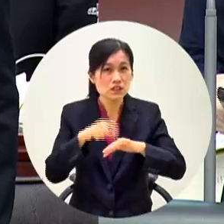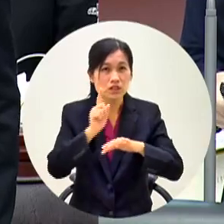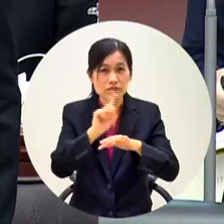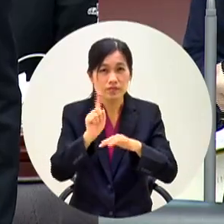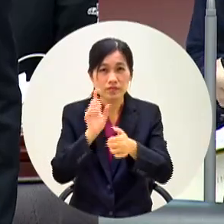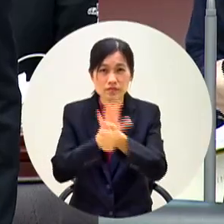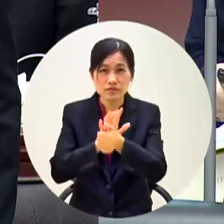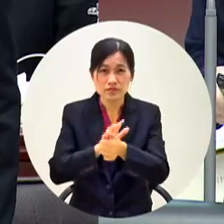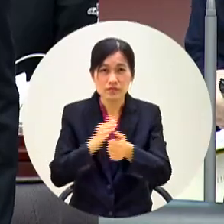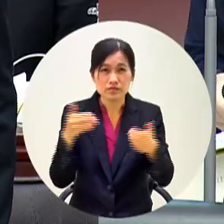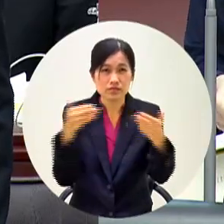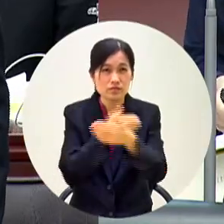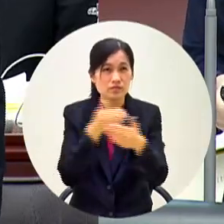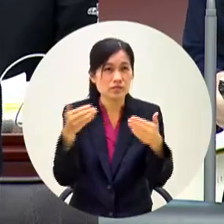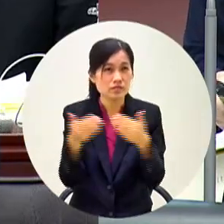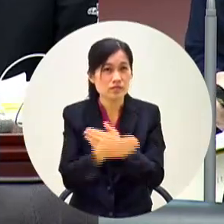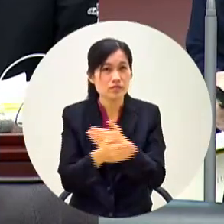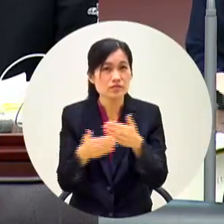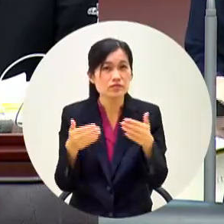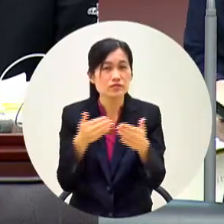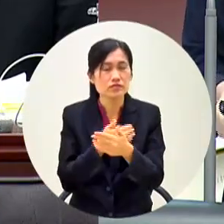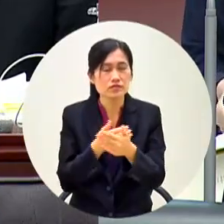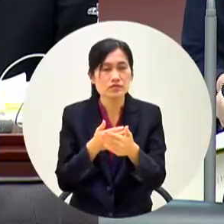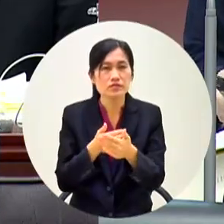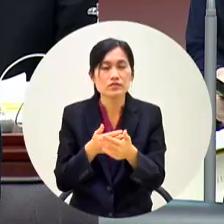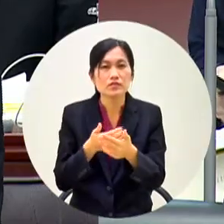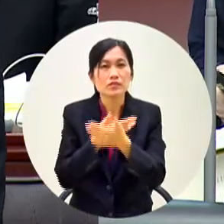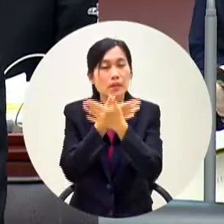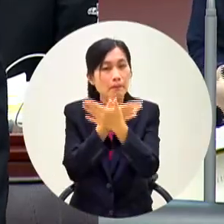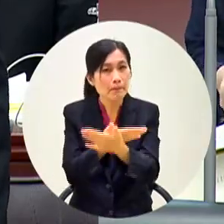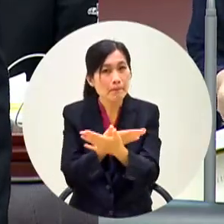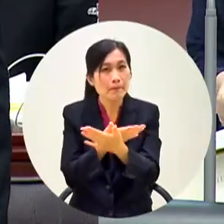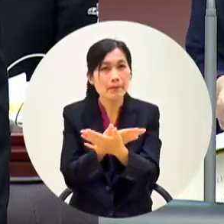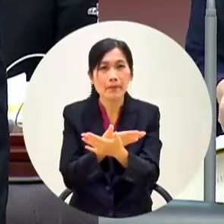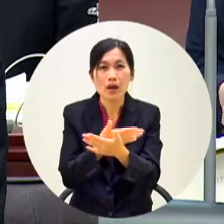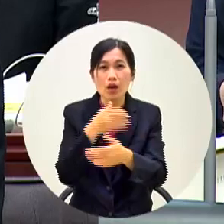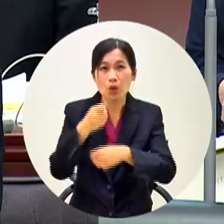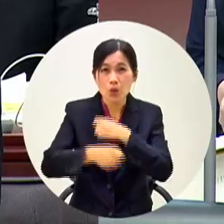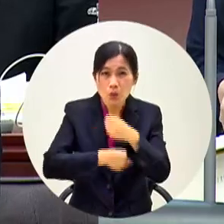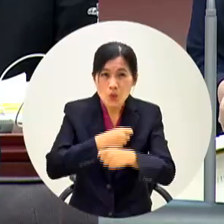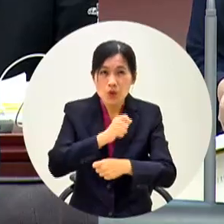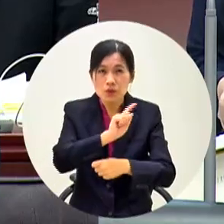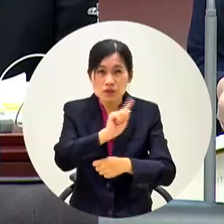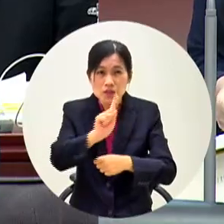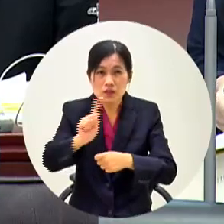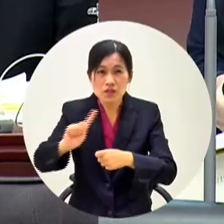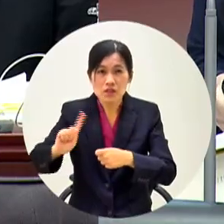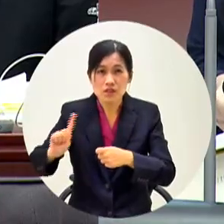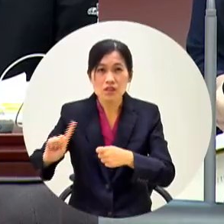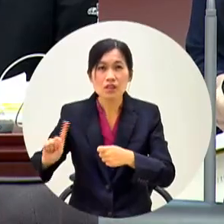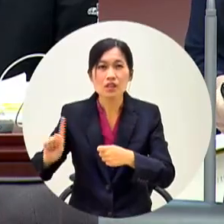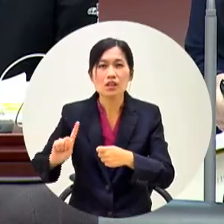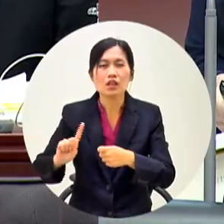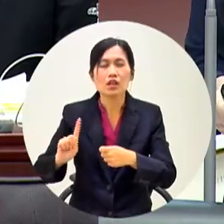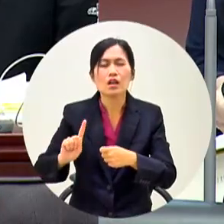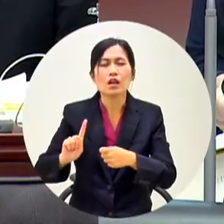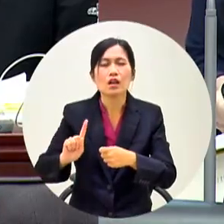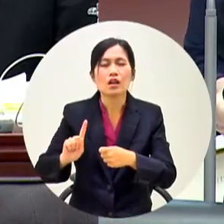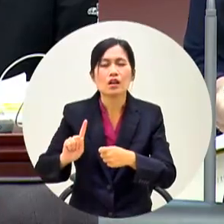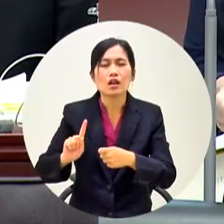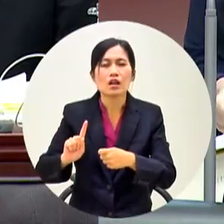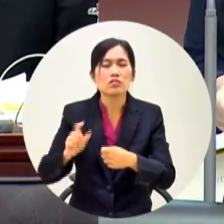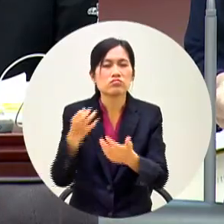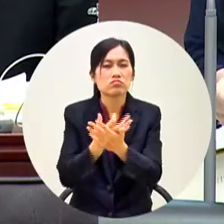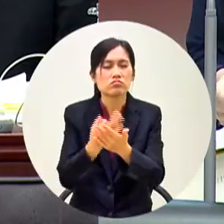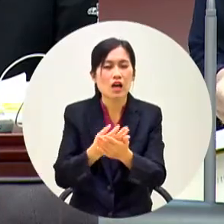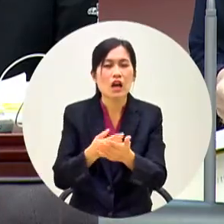交通的运输啦，做一些奖励啦，办一些活动啦，都不如给他一个健康医疗保险来